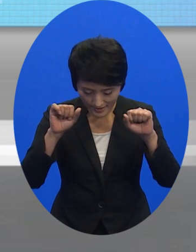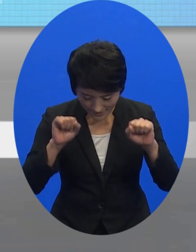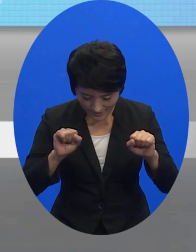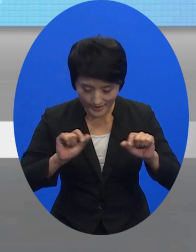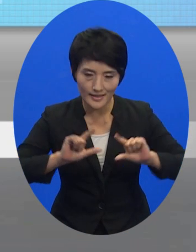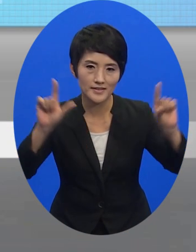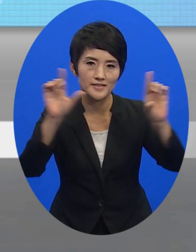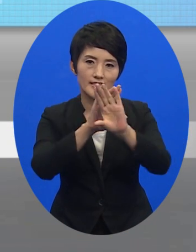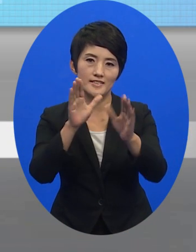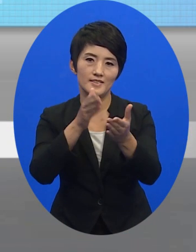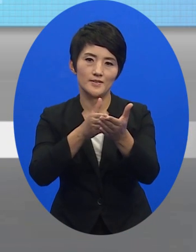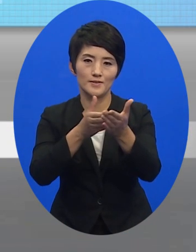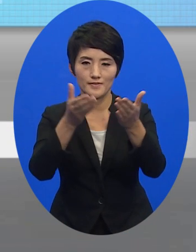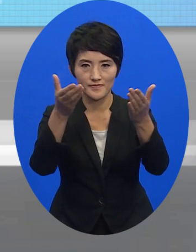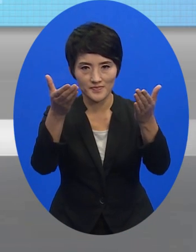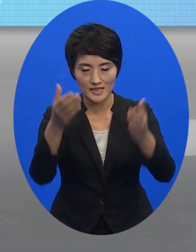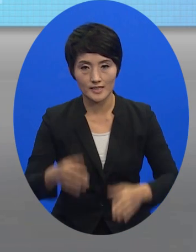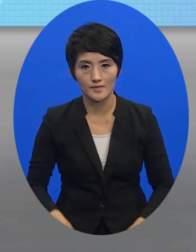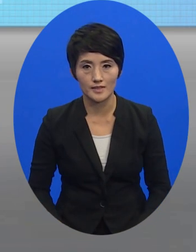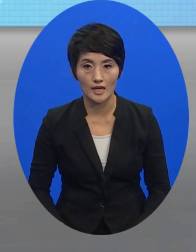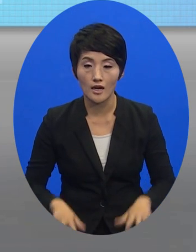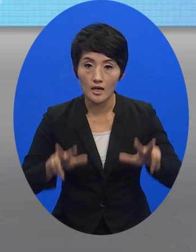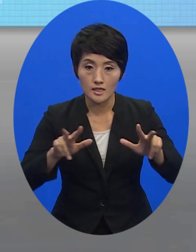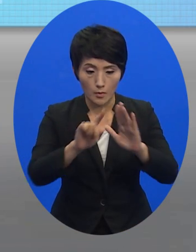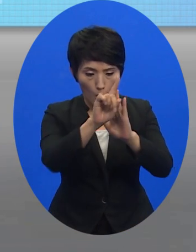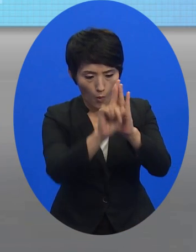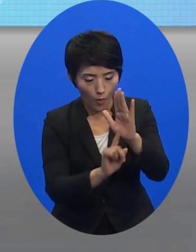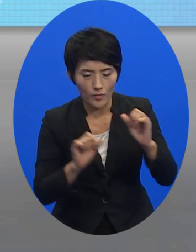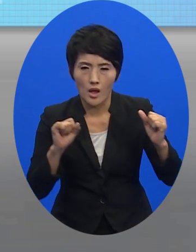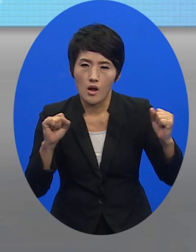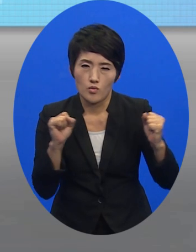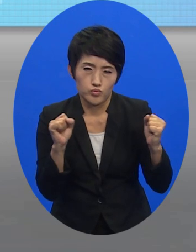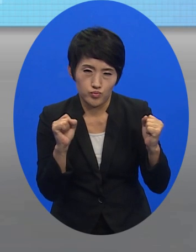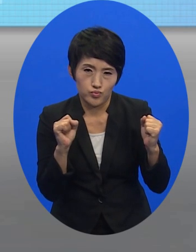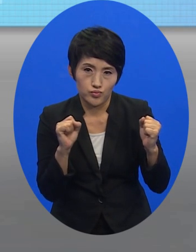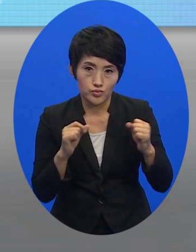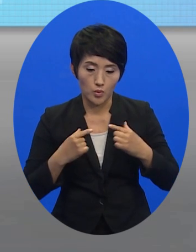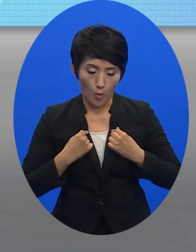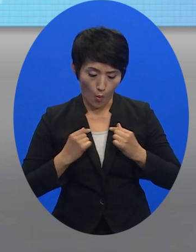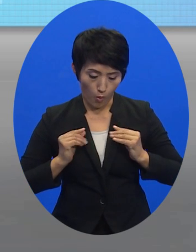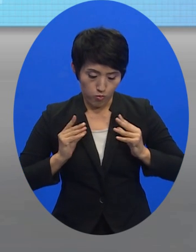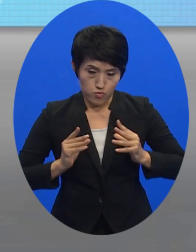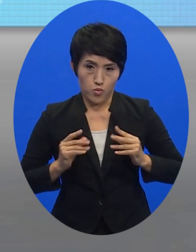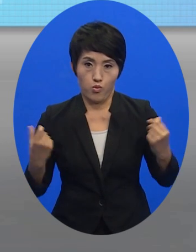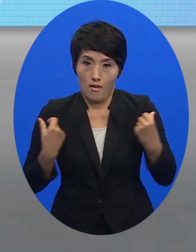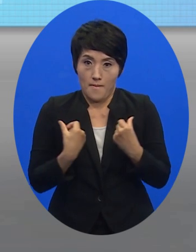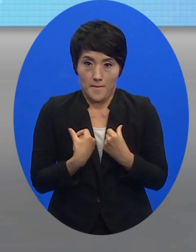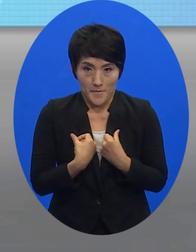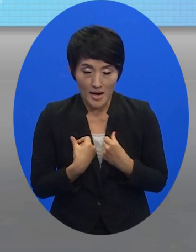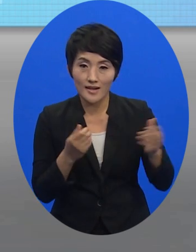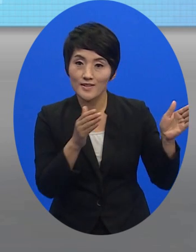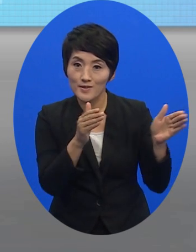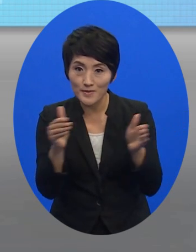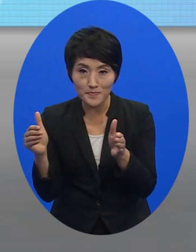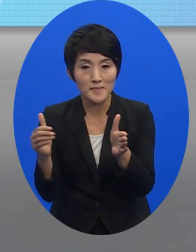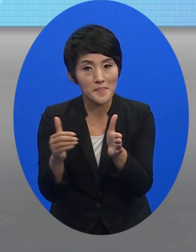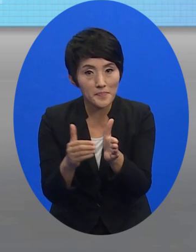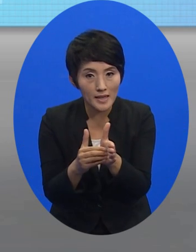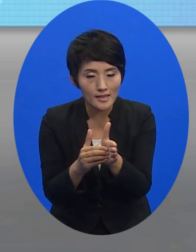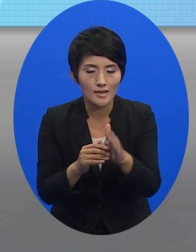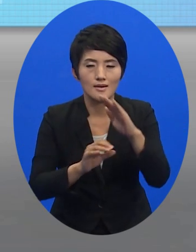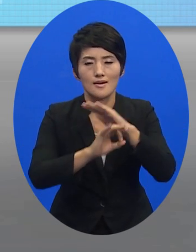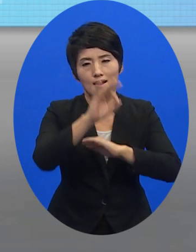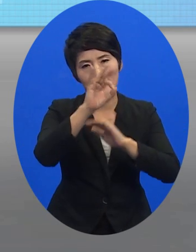안녕하세요. 날씨원 윤현서입니다. 갑자기 추워진 날씨 탓에 겨울옷 꺼내신 분들 많이 계실 텐데요. 당분간은